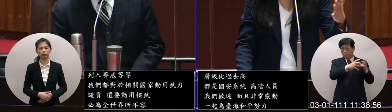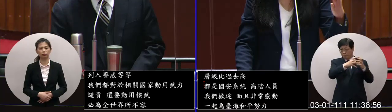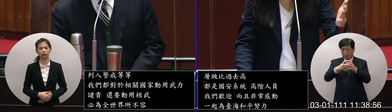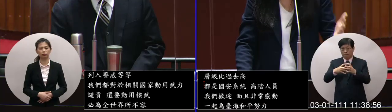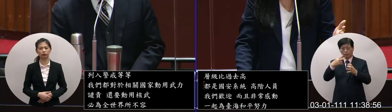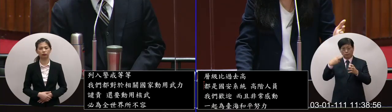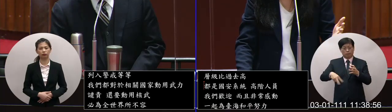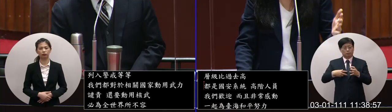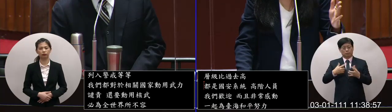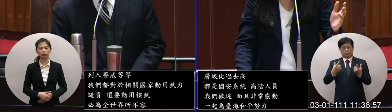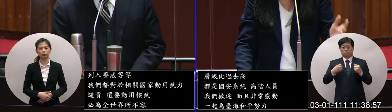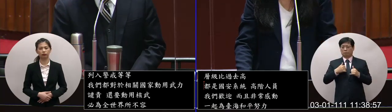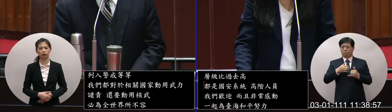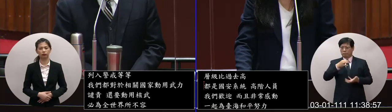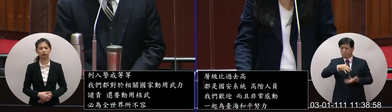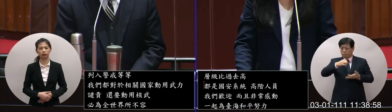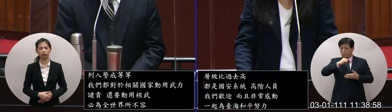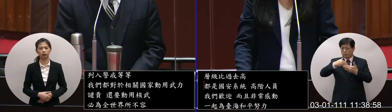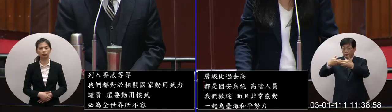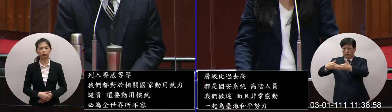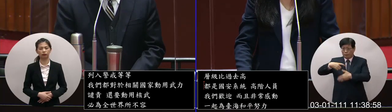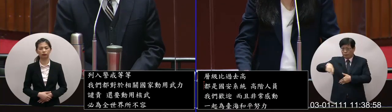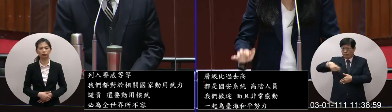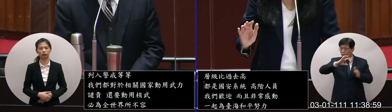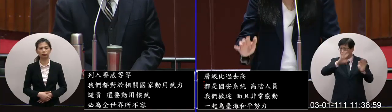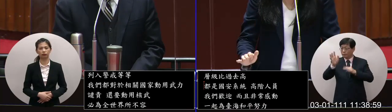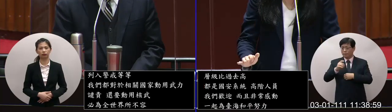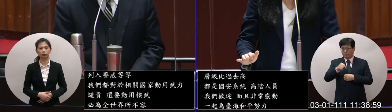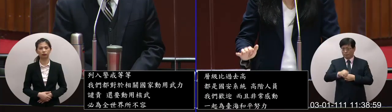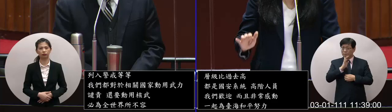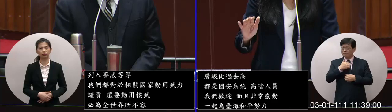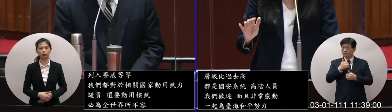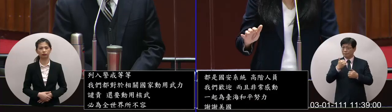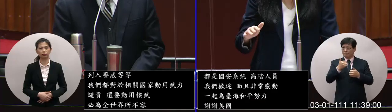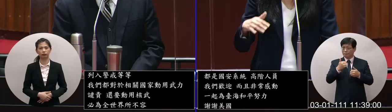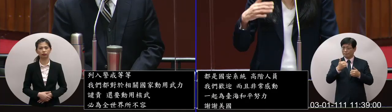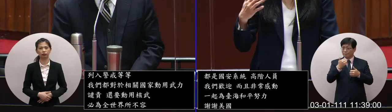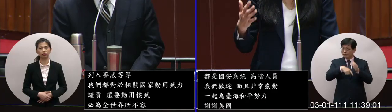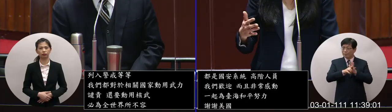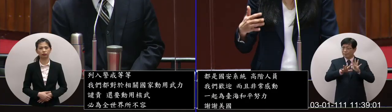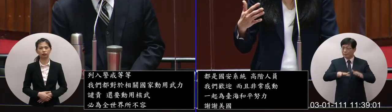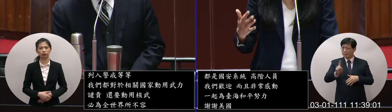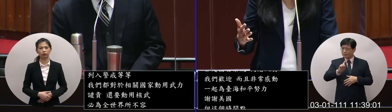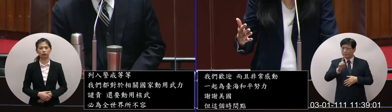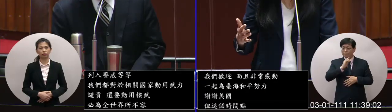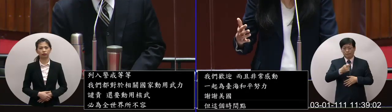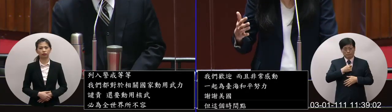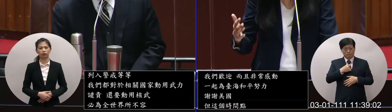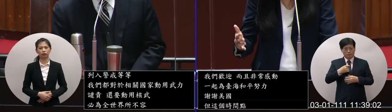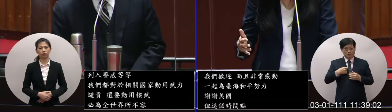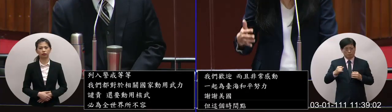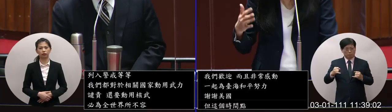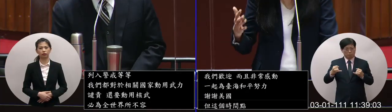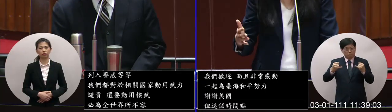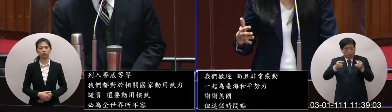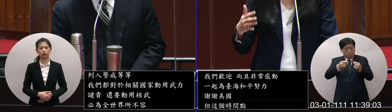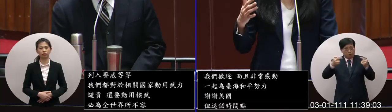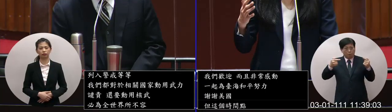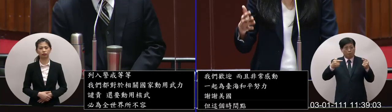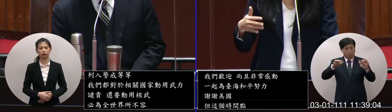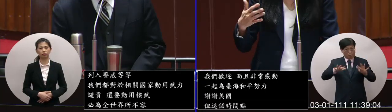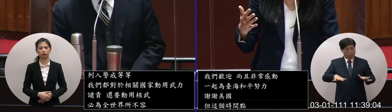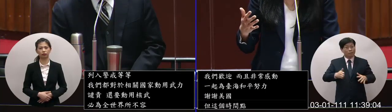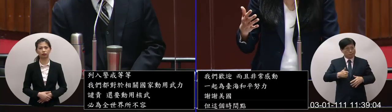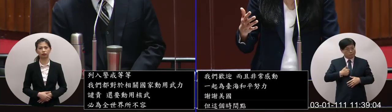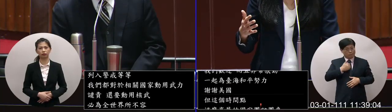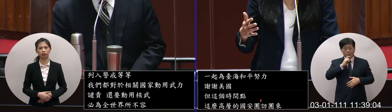大家其实还是会担心台海的状况，不晓得哦，这是不是意味着我们现在有什么样的情势去升高，还是说两岸是不是